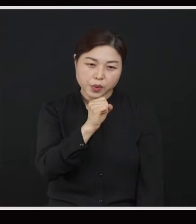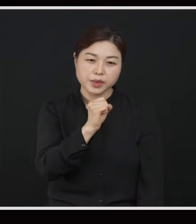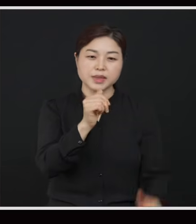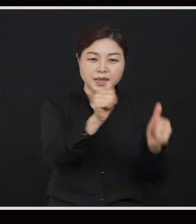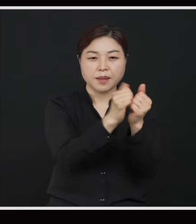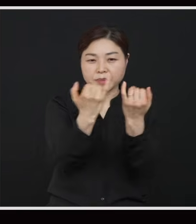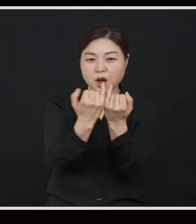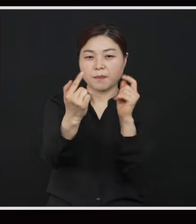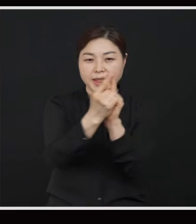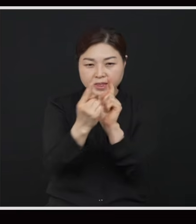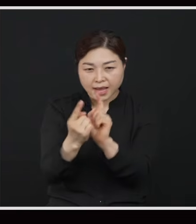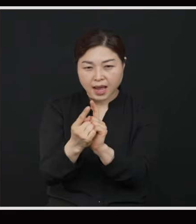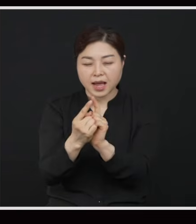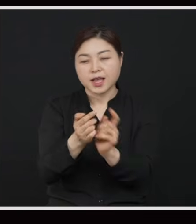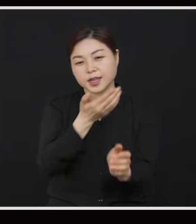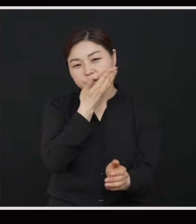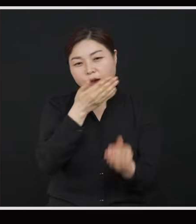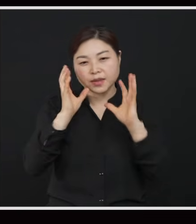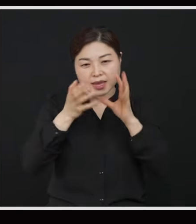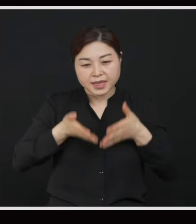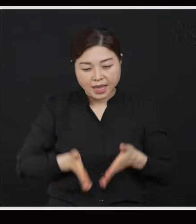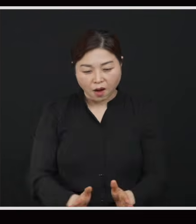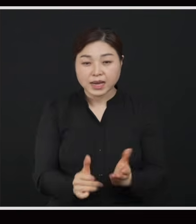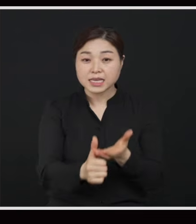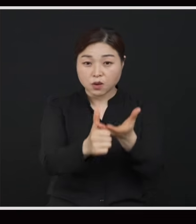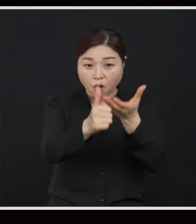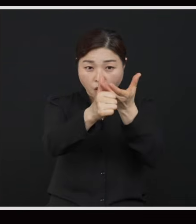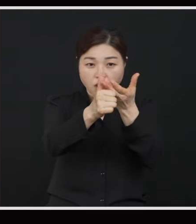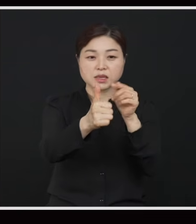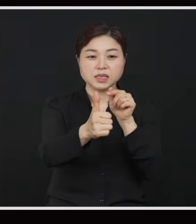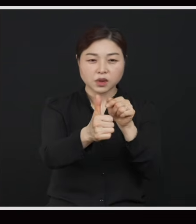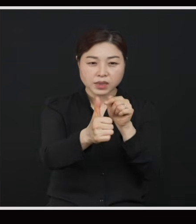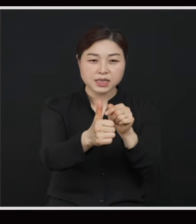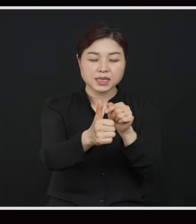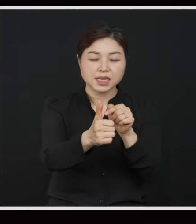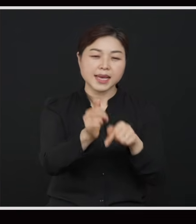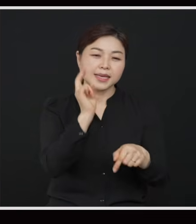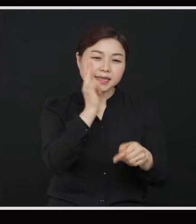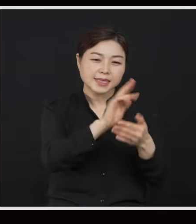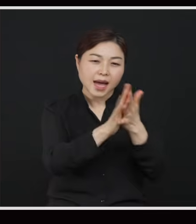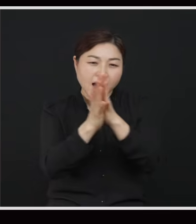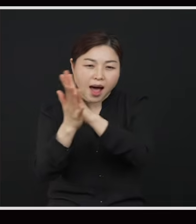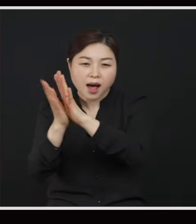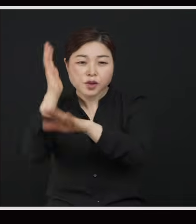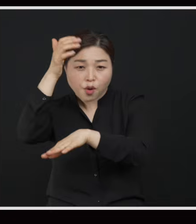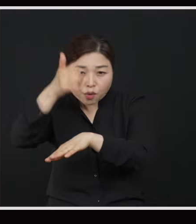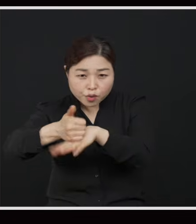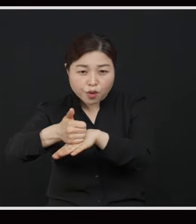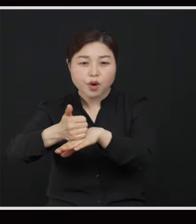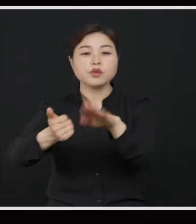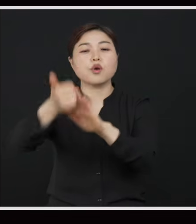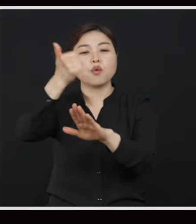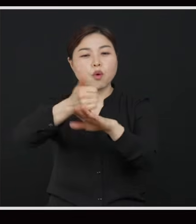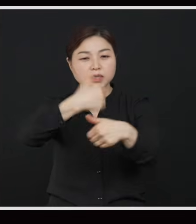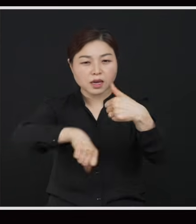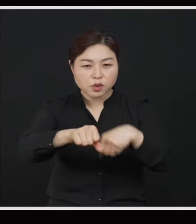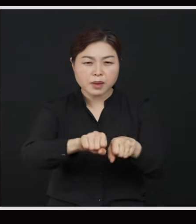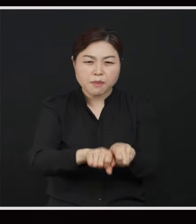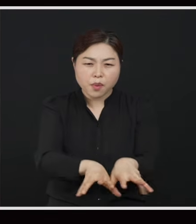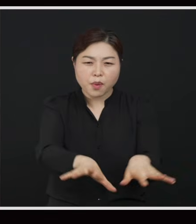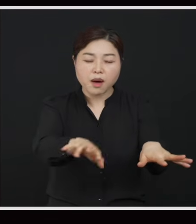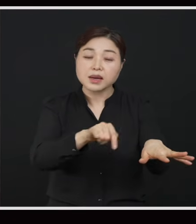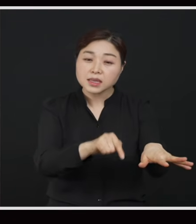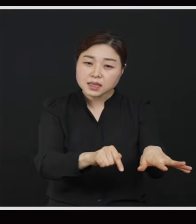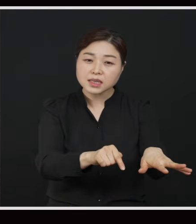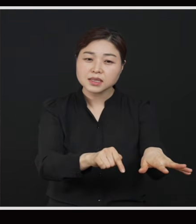먹고 좋은 사람 만나서 귀여운 아이 많이 낳아서 키우는 것, 이게 진화론에서 나오는